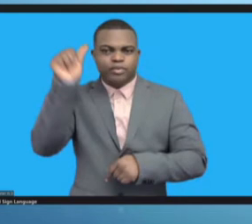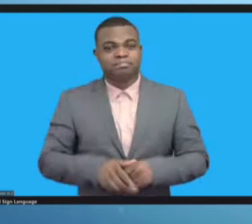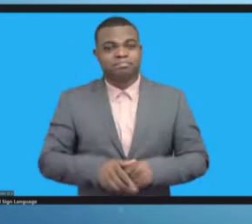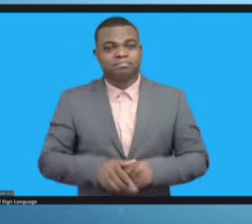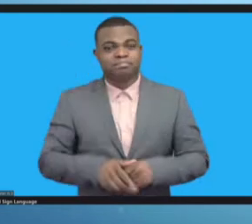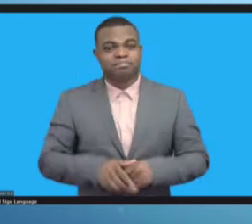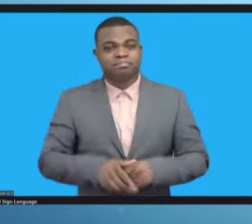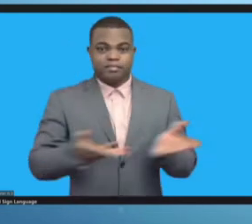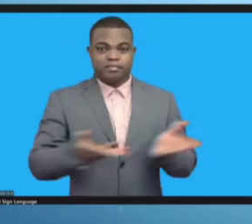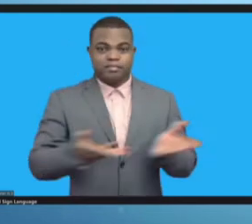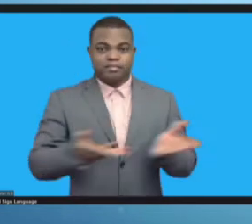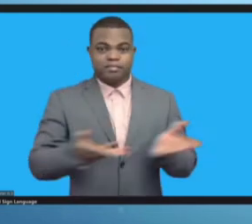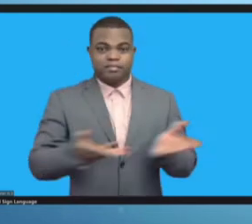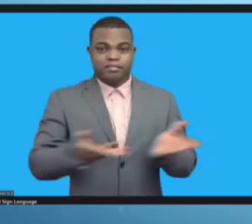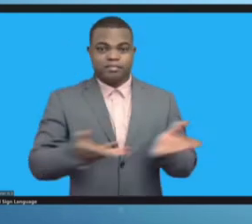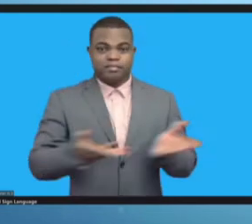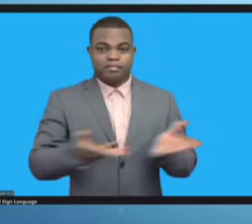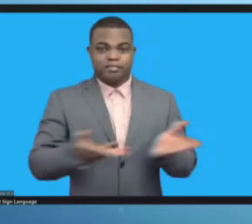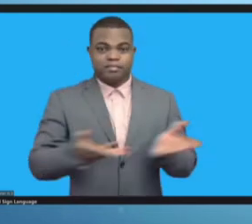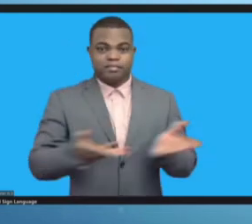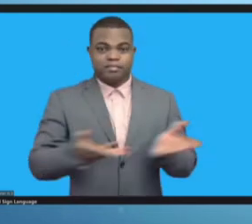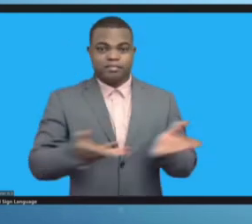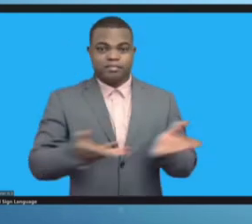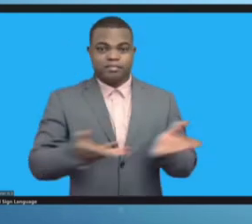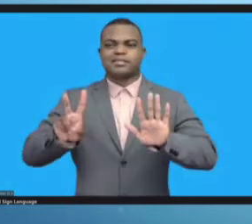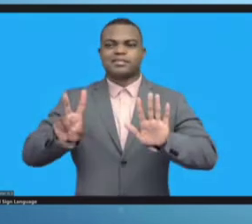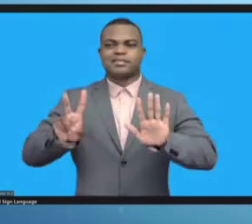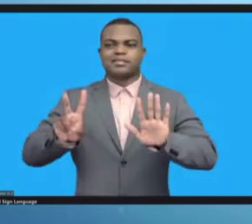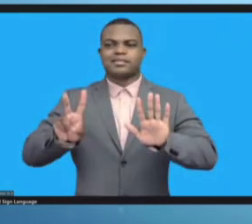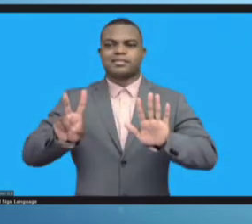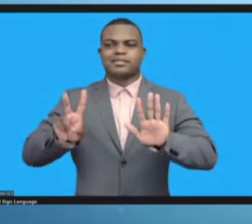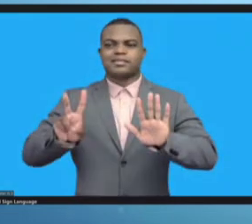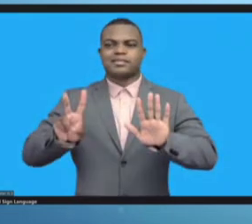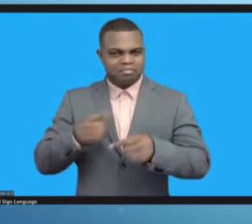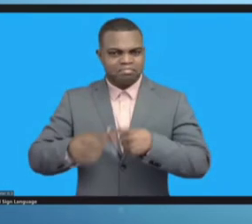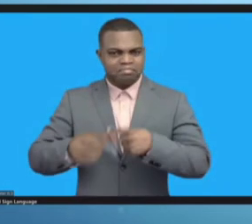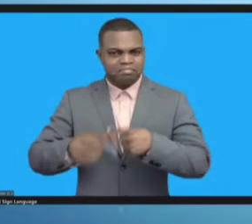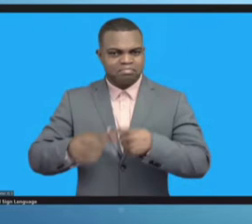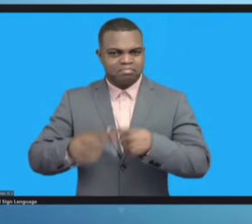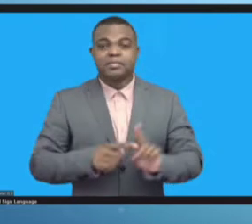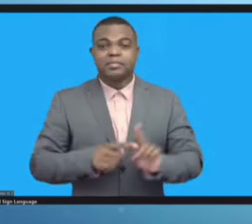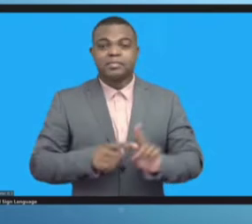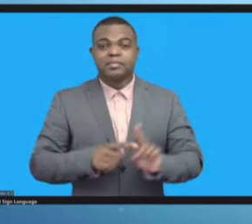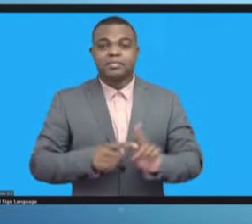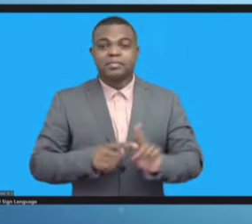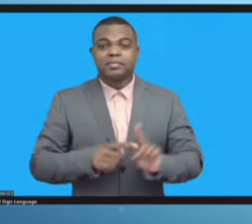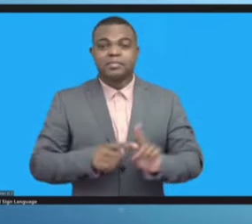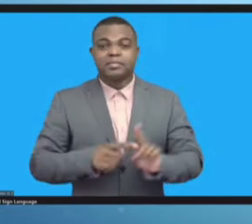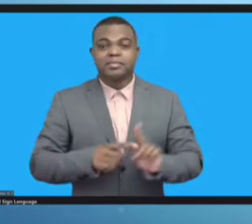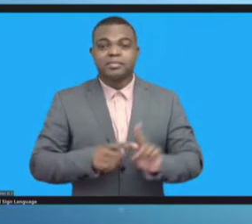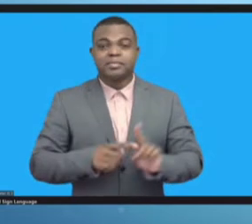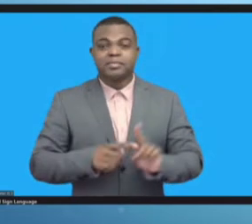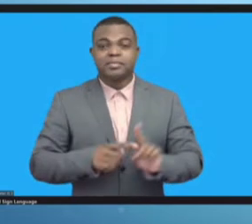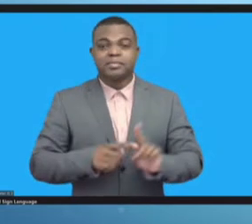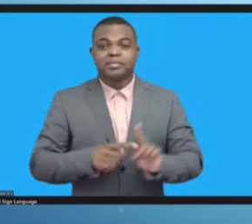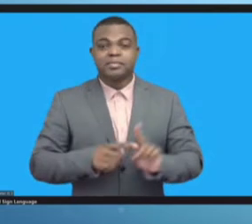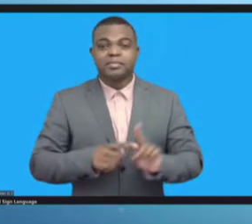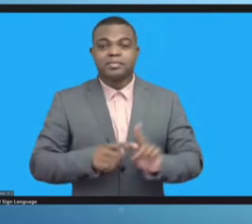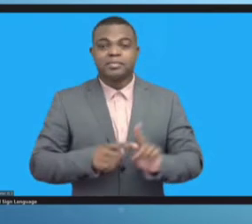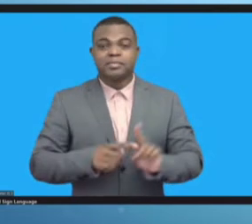Pedro, secrétaire exécutif par intérim de la Commission économique pour l'Afrique, la CEA,